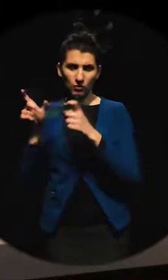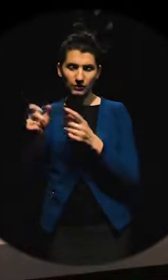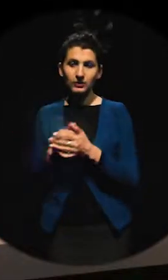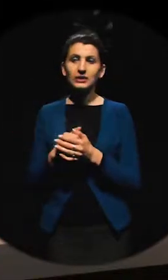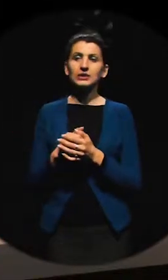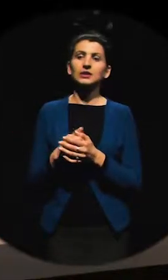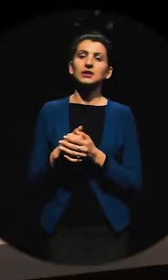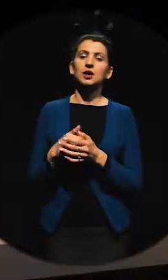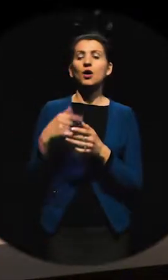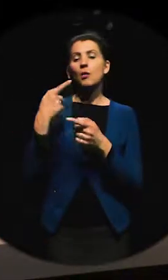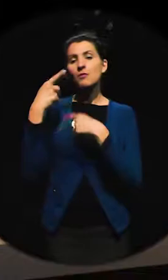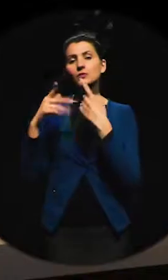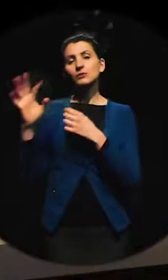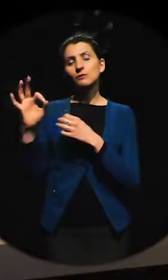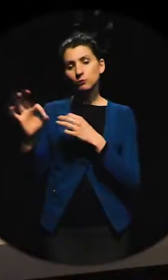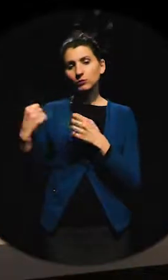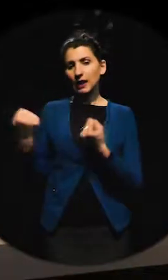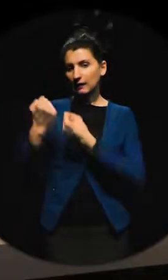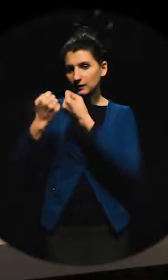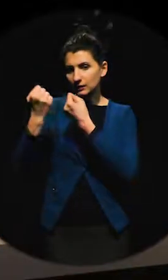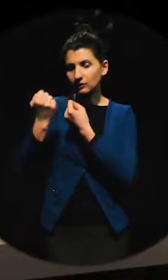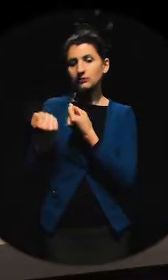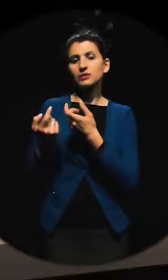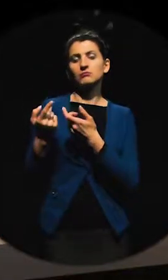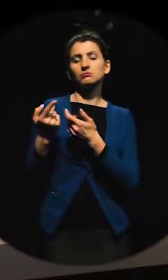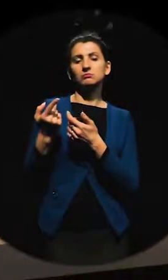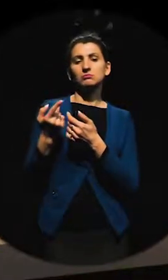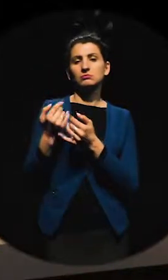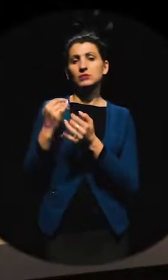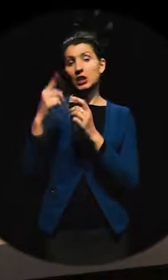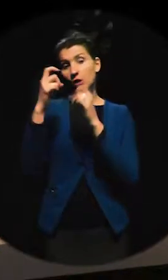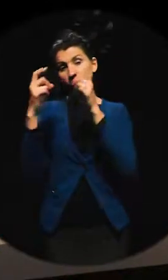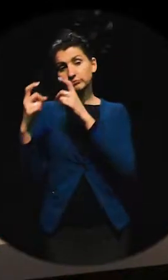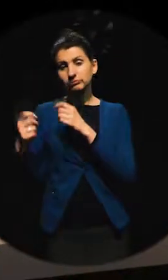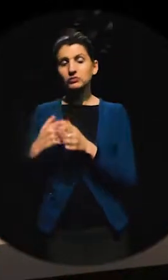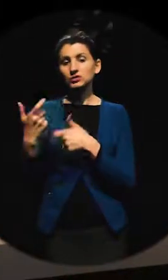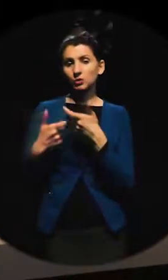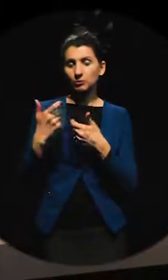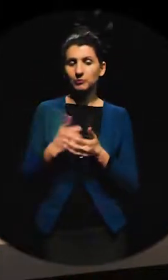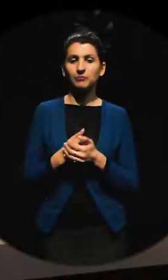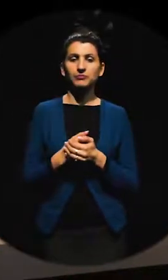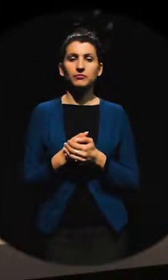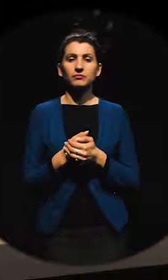swój aktywizm z tej perspektywy fotografa i aktywizm z perspektywy fotografii.